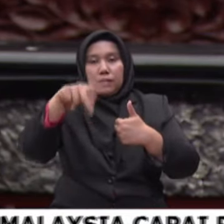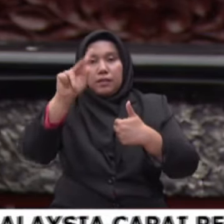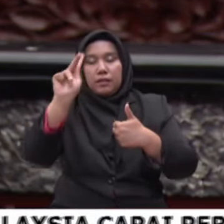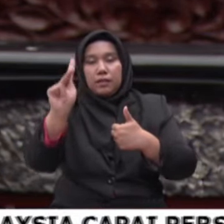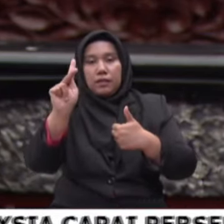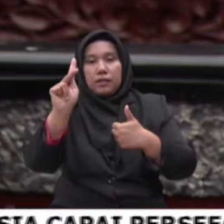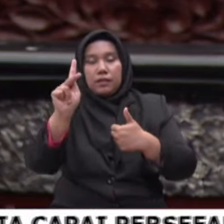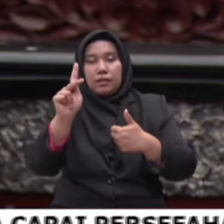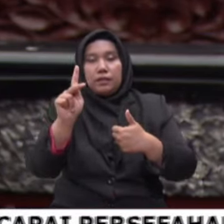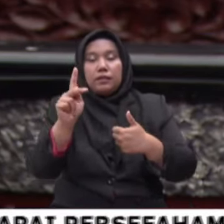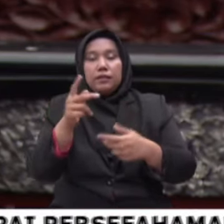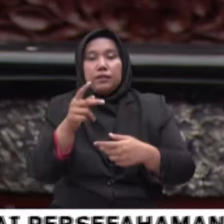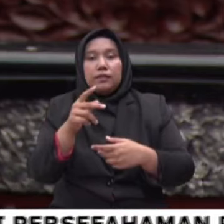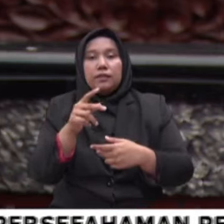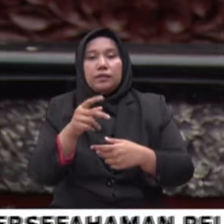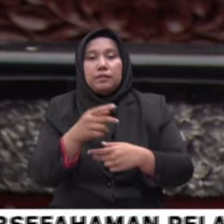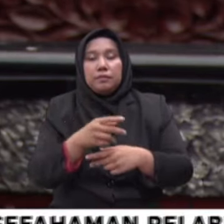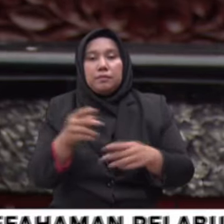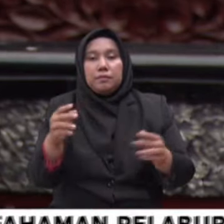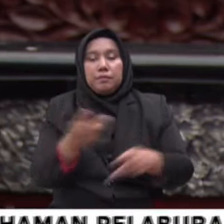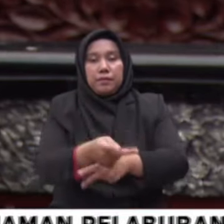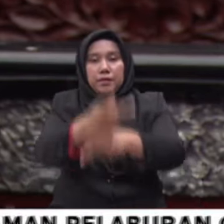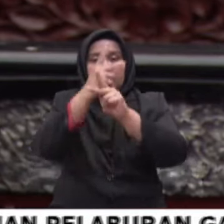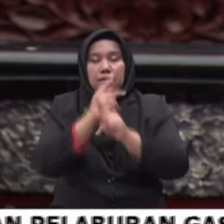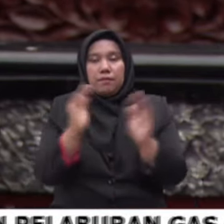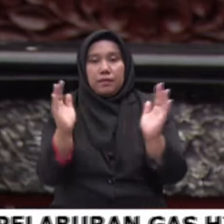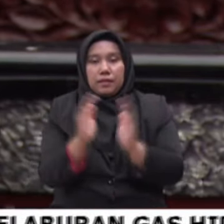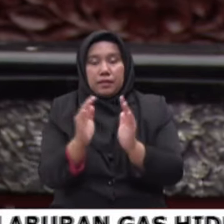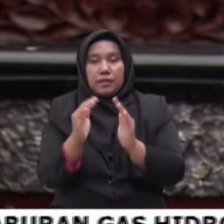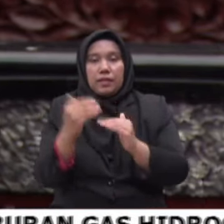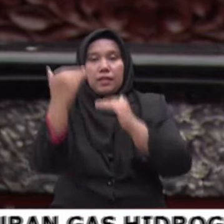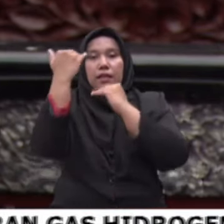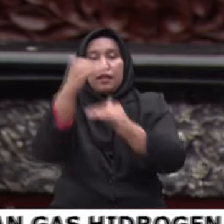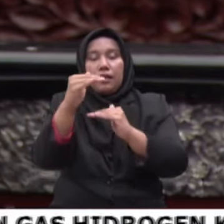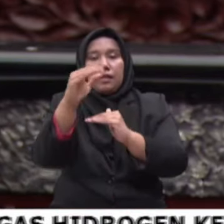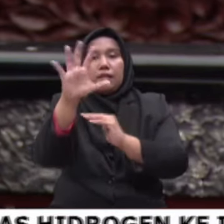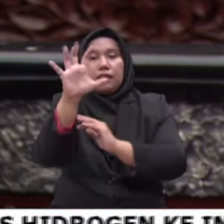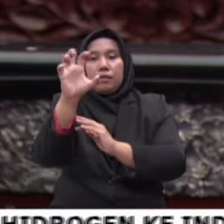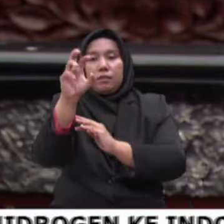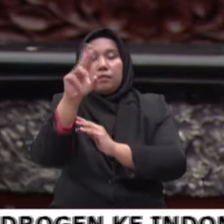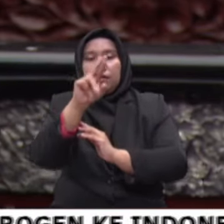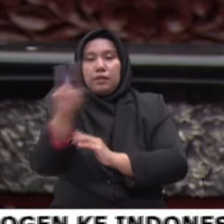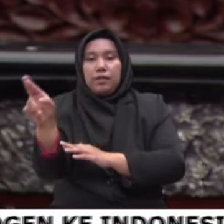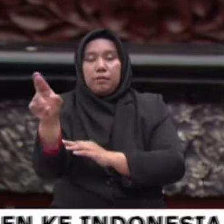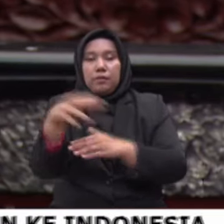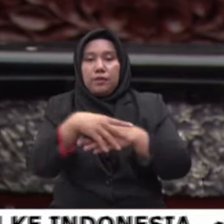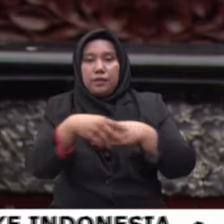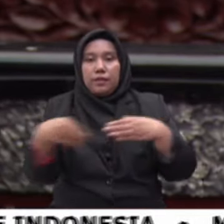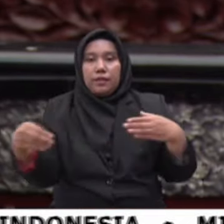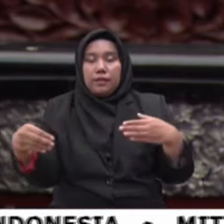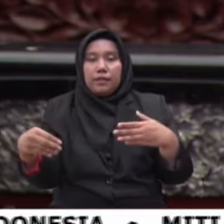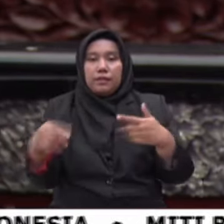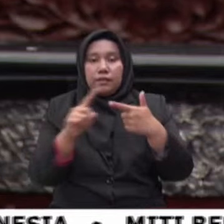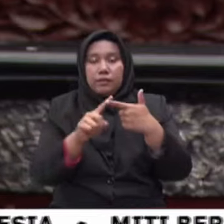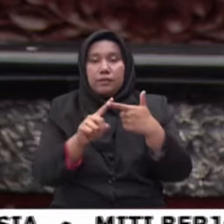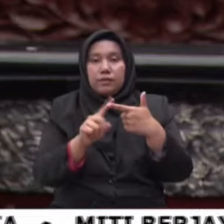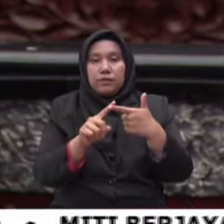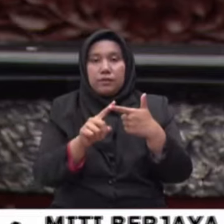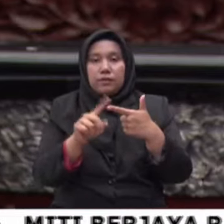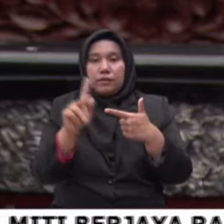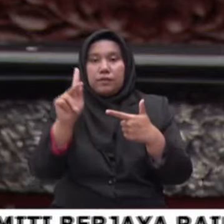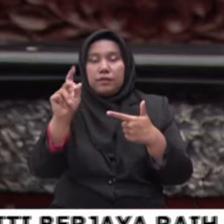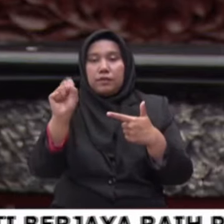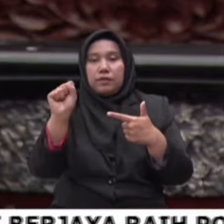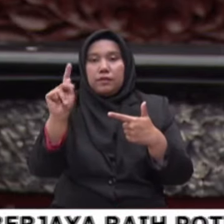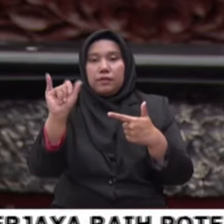pinjaman kecil maksimumnya 50 R000. Kemudian skim pinjaman kedua ialah skim